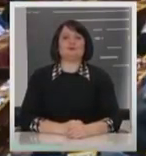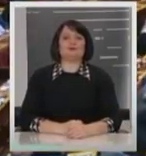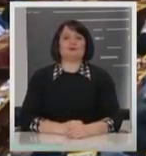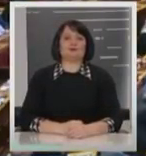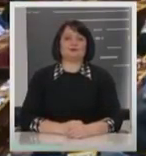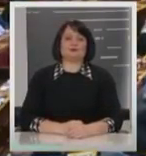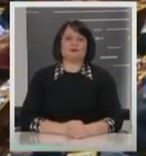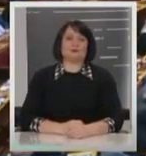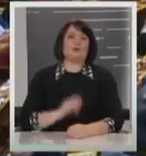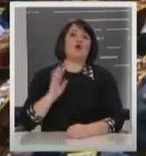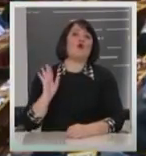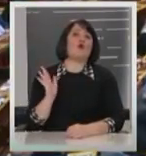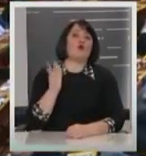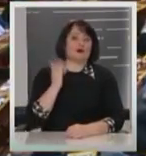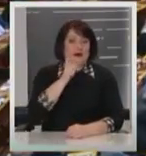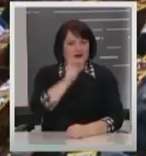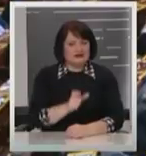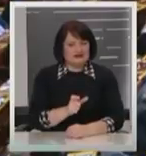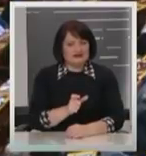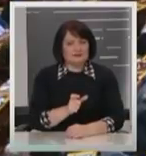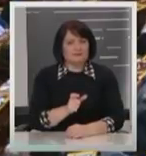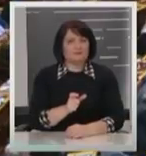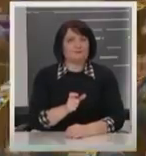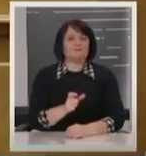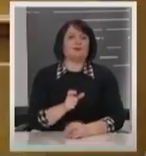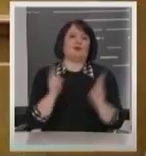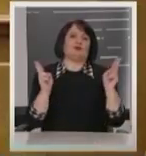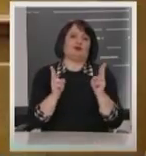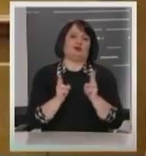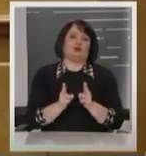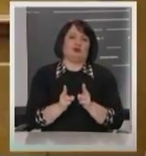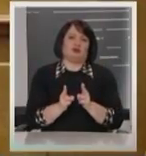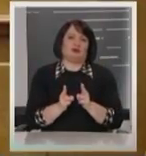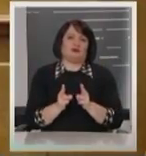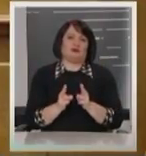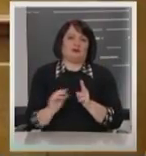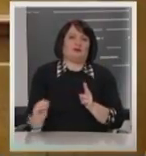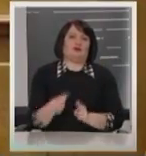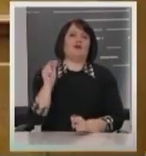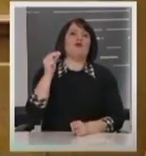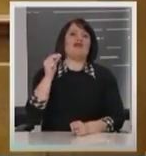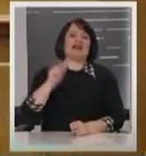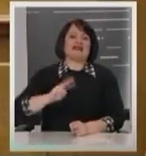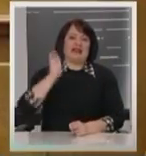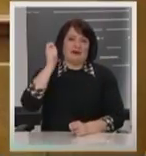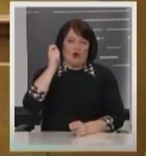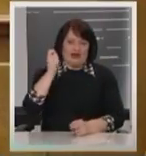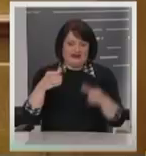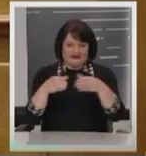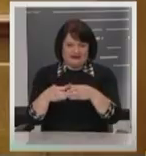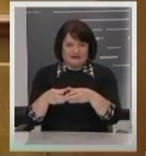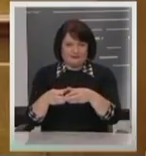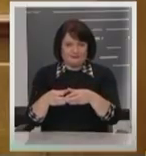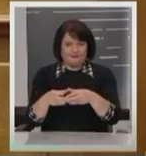Και όταν βρεθείτε πολύ λιγότεροι στα έδρανα της αντιπολίτευσης και χωρίς